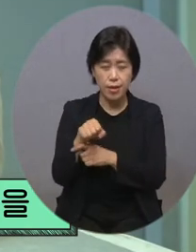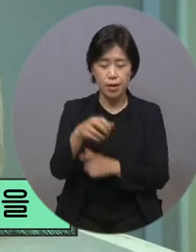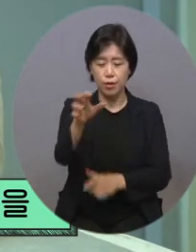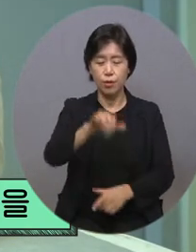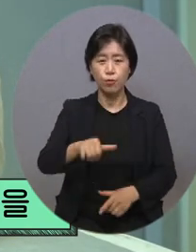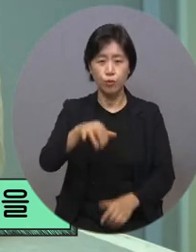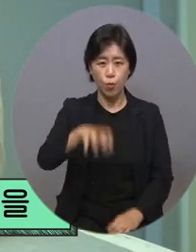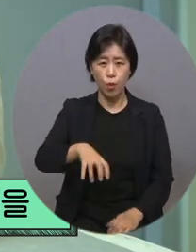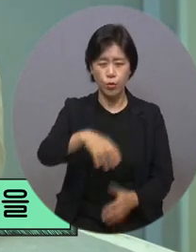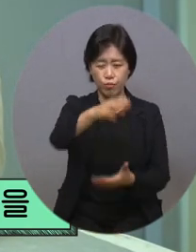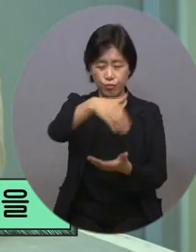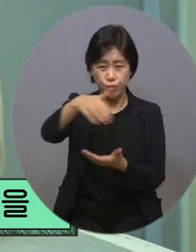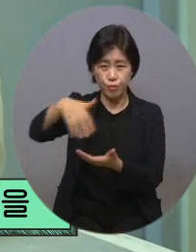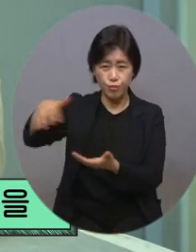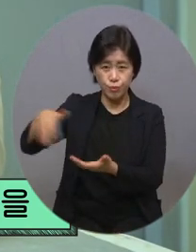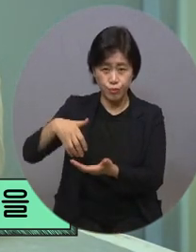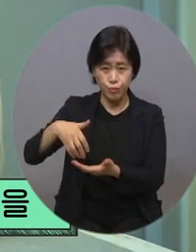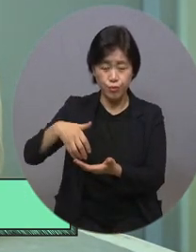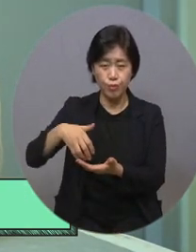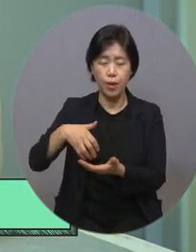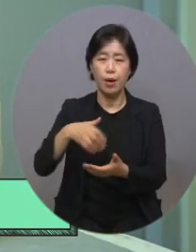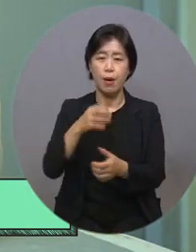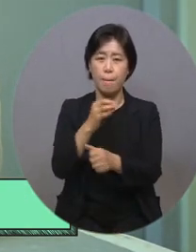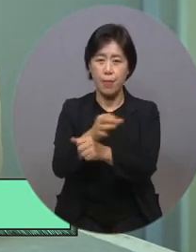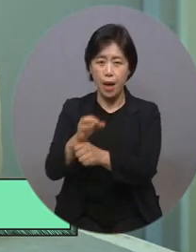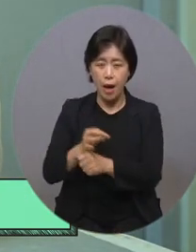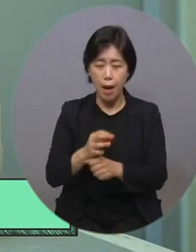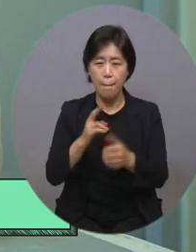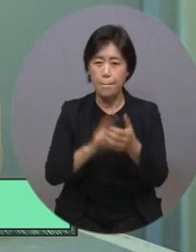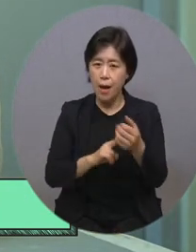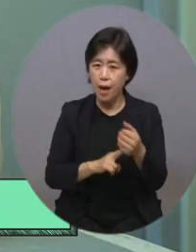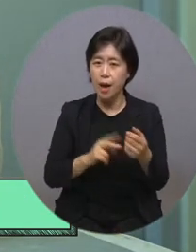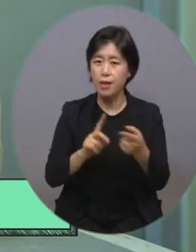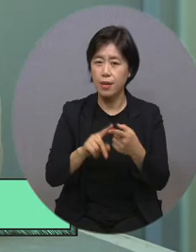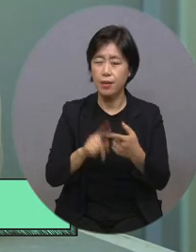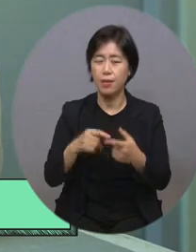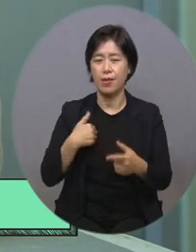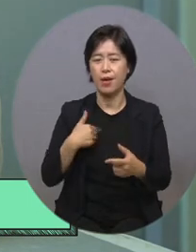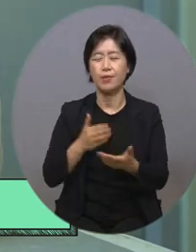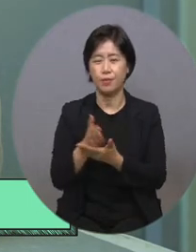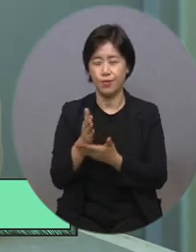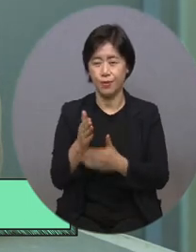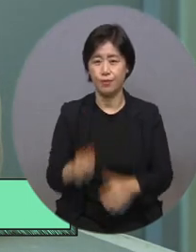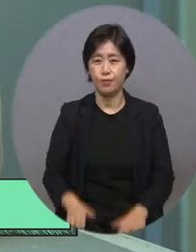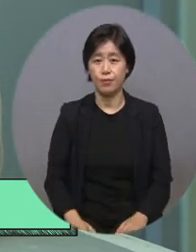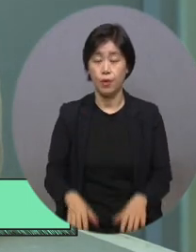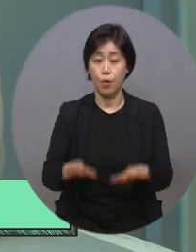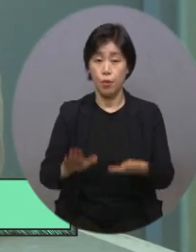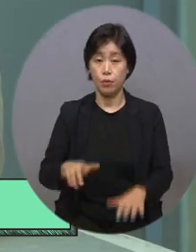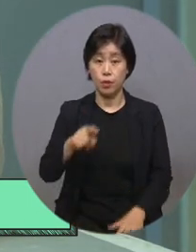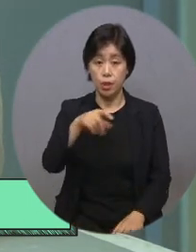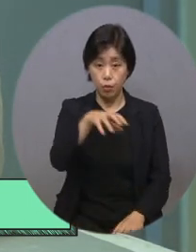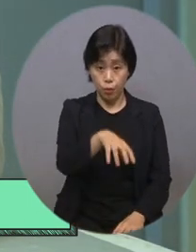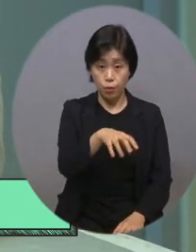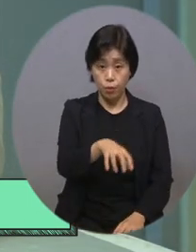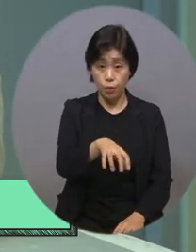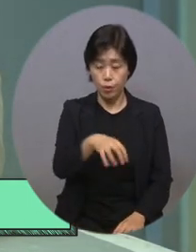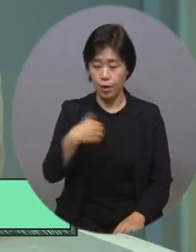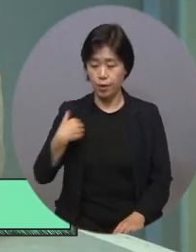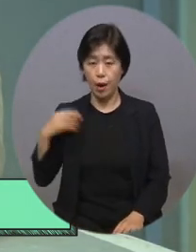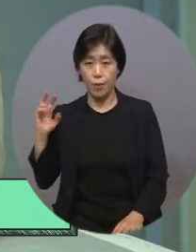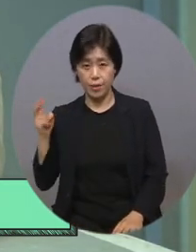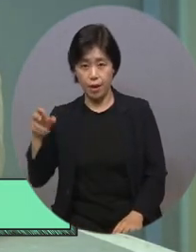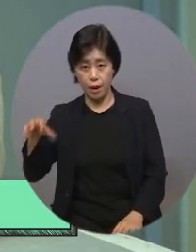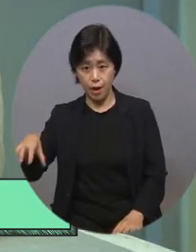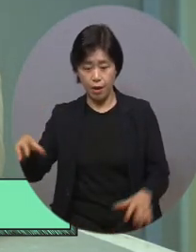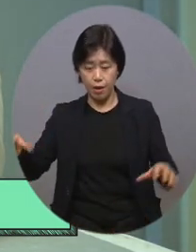이제 마케팅이나 이런 일련의 과정들을 진행을 하고 있고요. 좀 좋은 인연이 돼서 푸르미 여주팜이랑